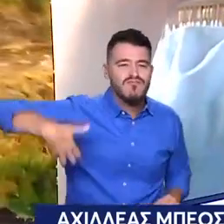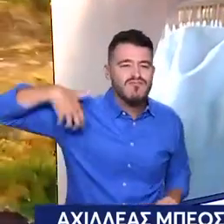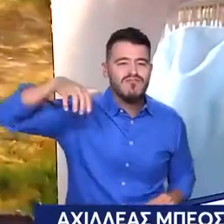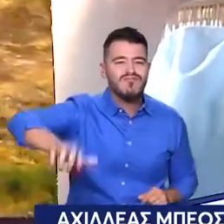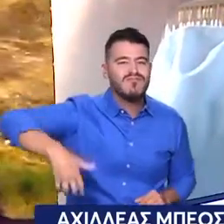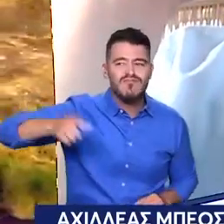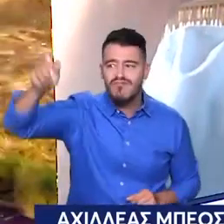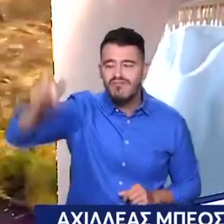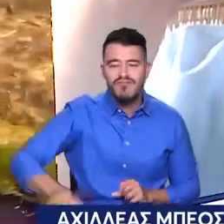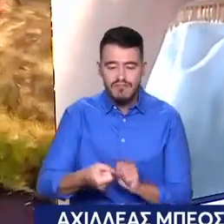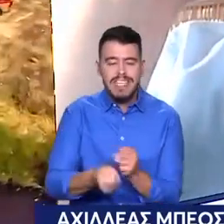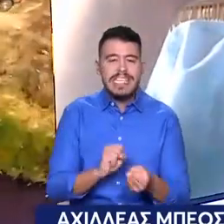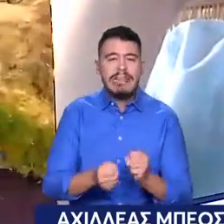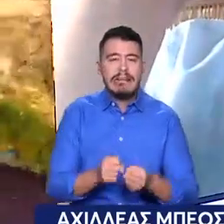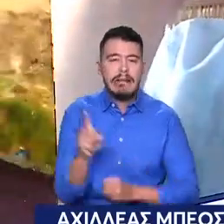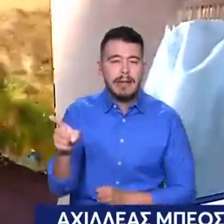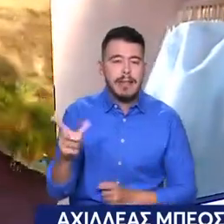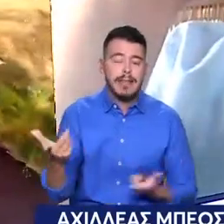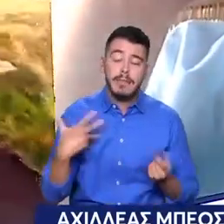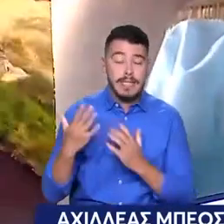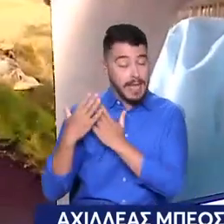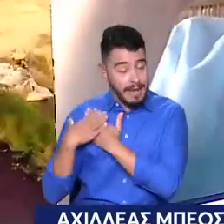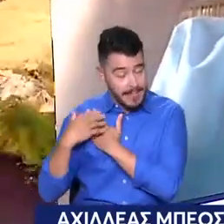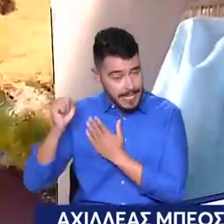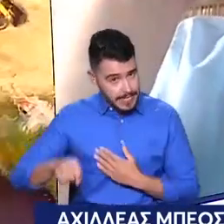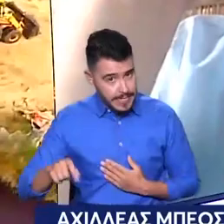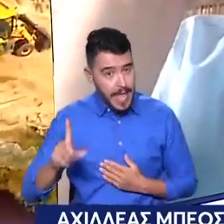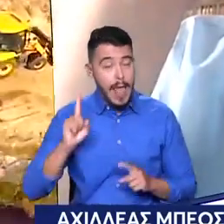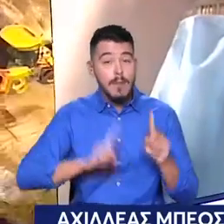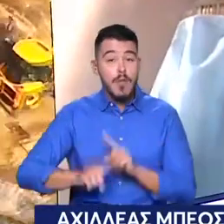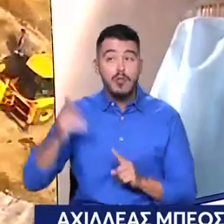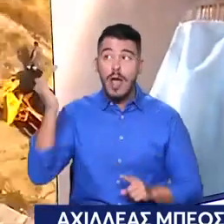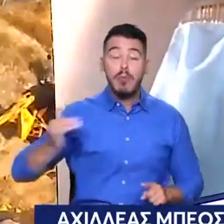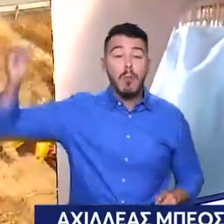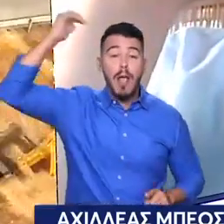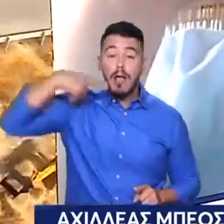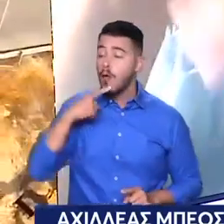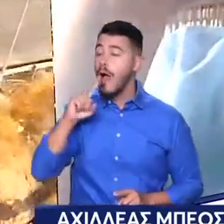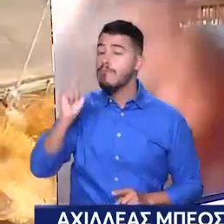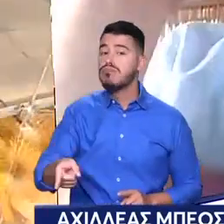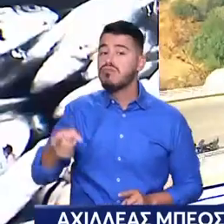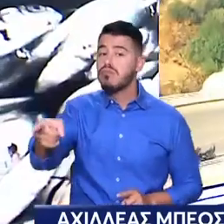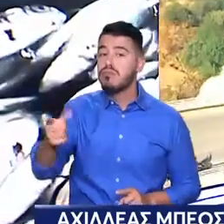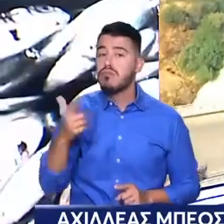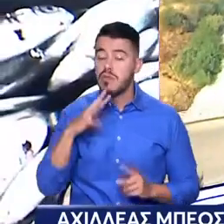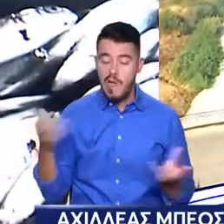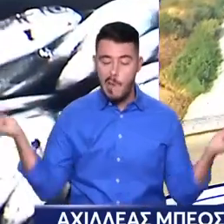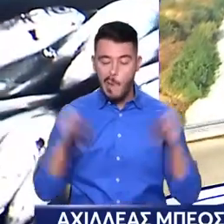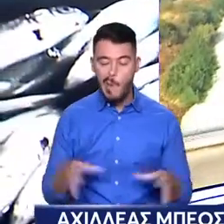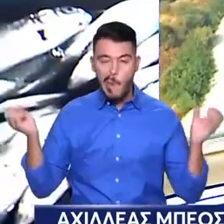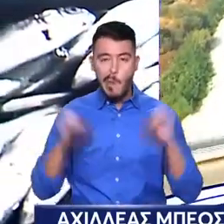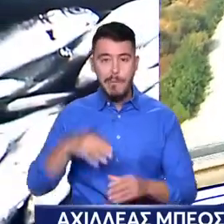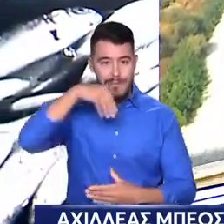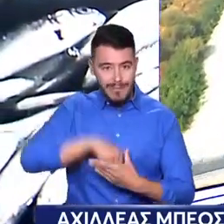μεροκάματο. Έχει βέβαια την ευθύνη, αλλά να μας πει ποιος του έδωσε την εντολή, ποιος του είπε να τα θάψει και ποιος του